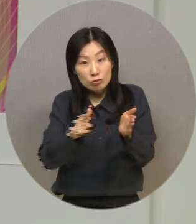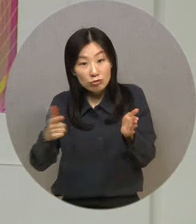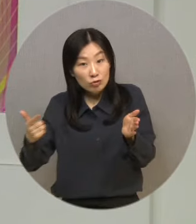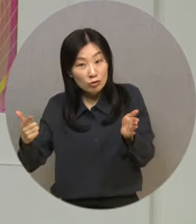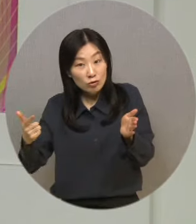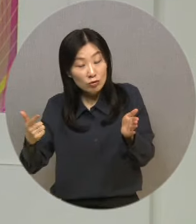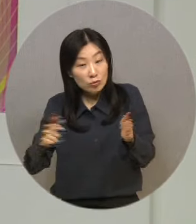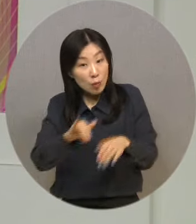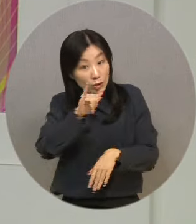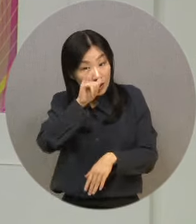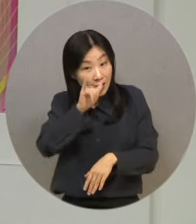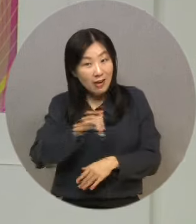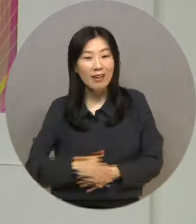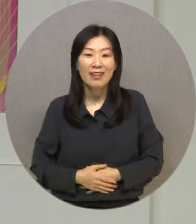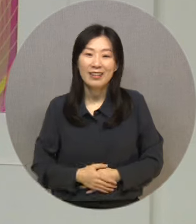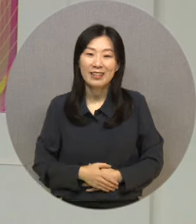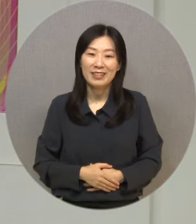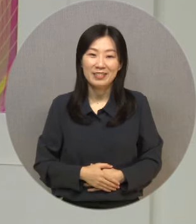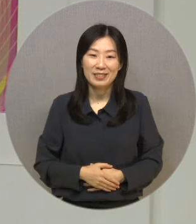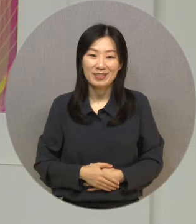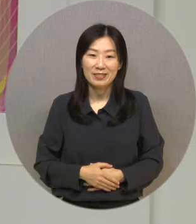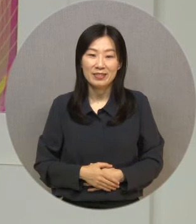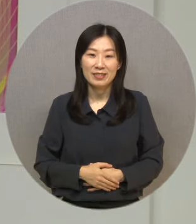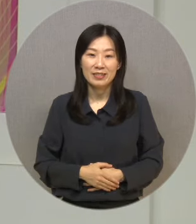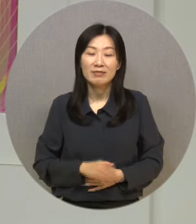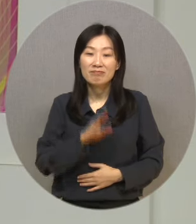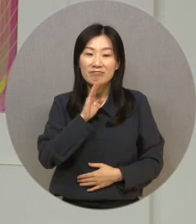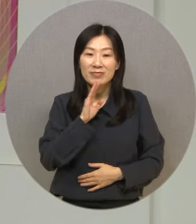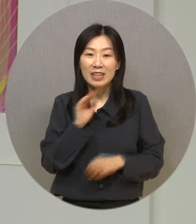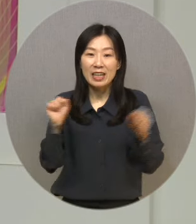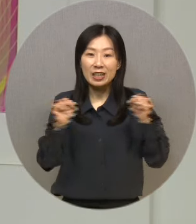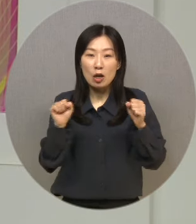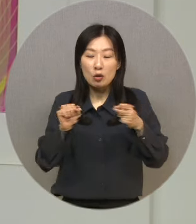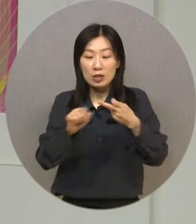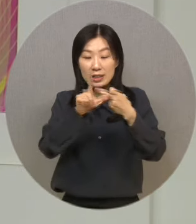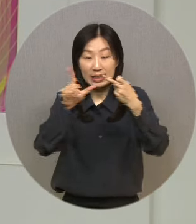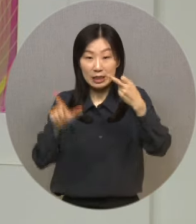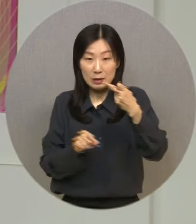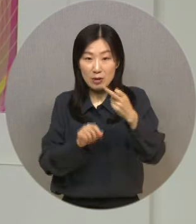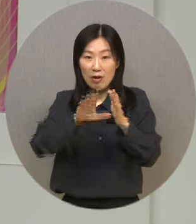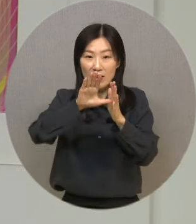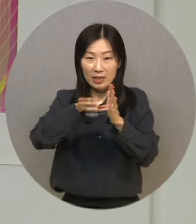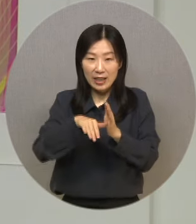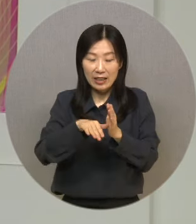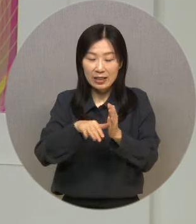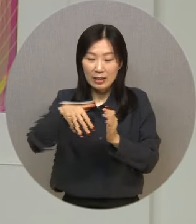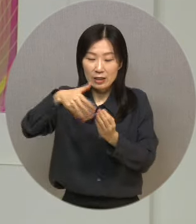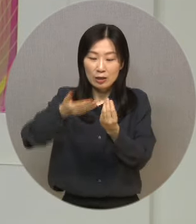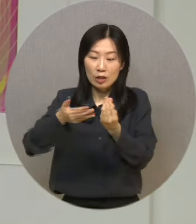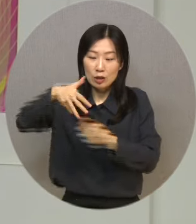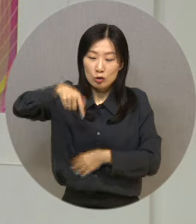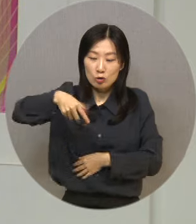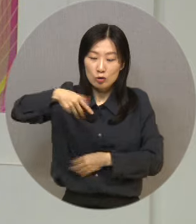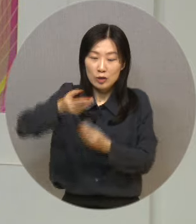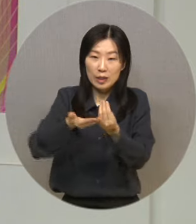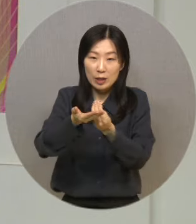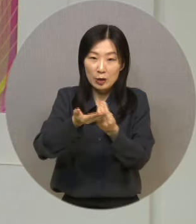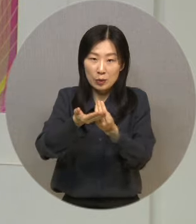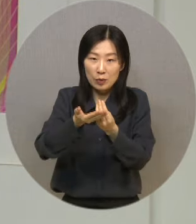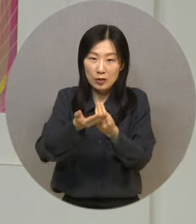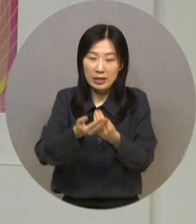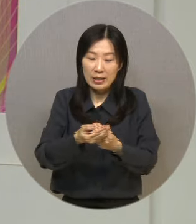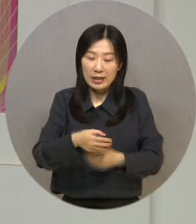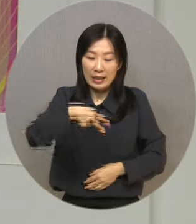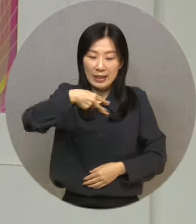있을까요? 예. 이 겨울 12월 달에는 추자도에 아주 맛있는 삼치가 최고